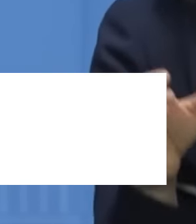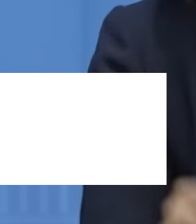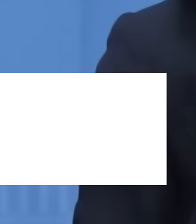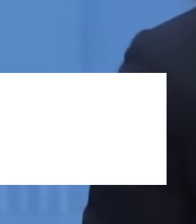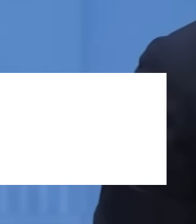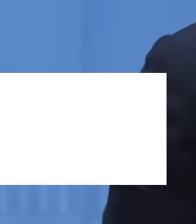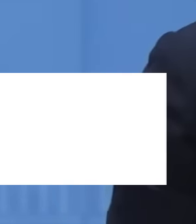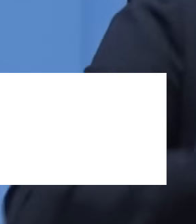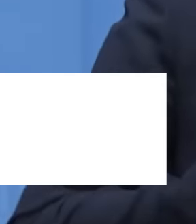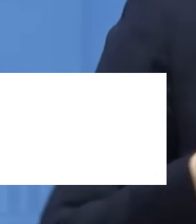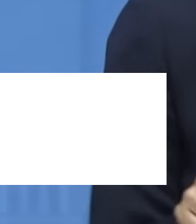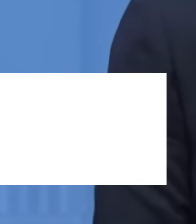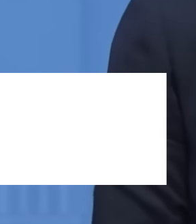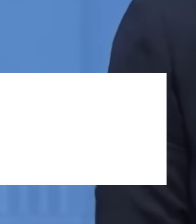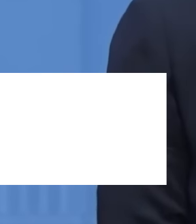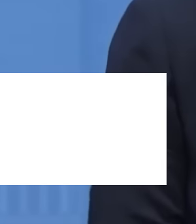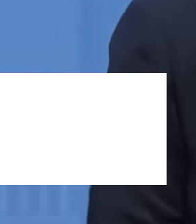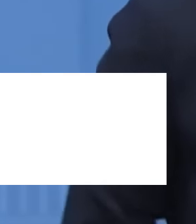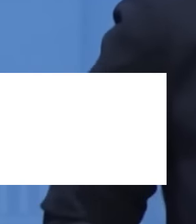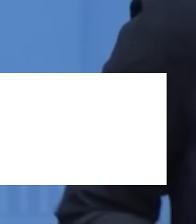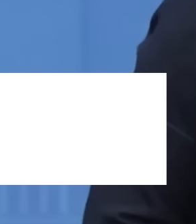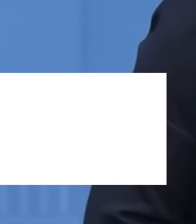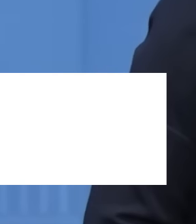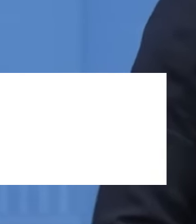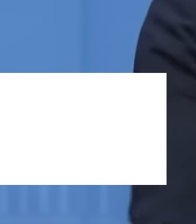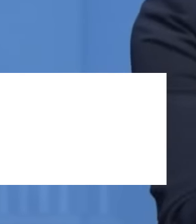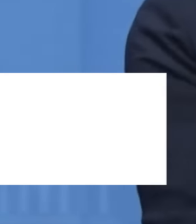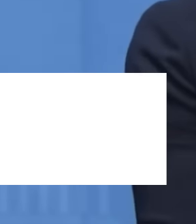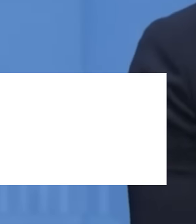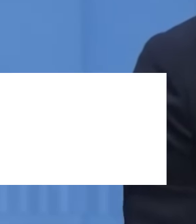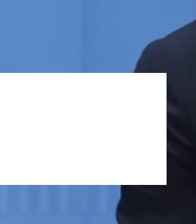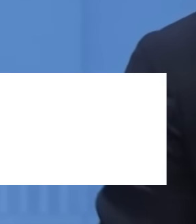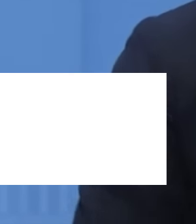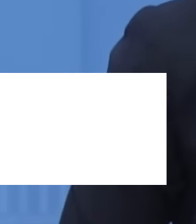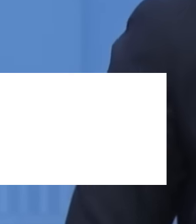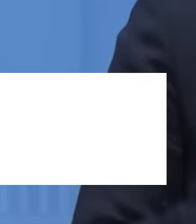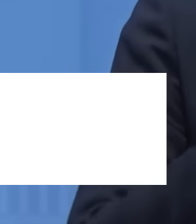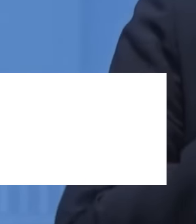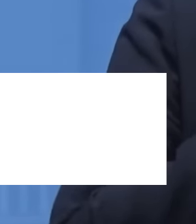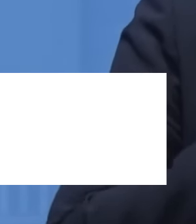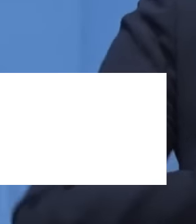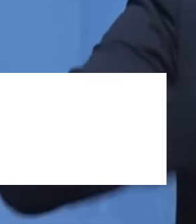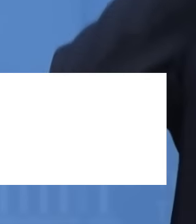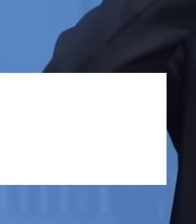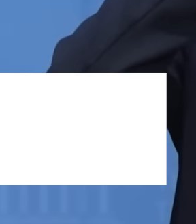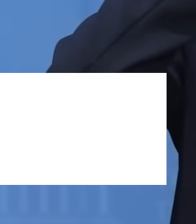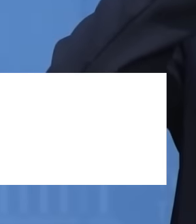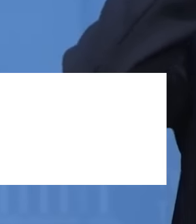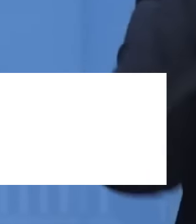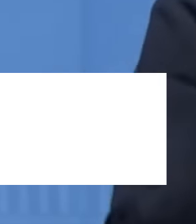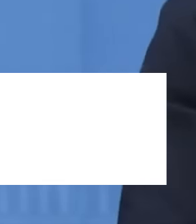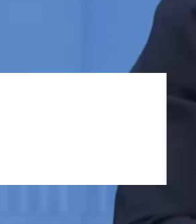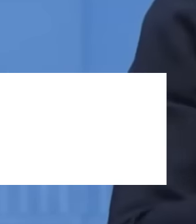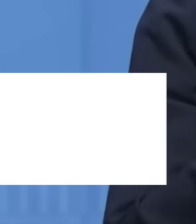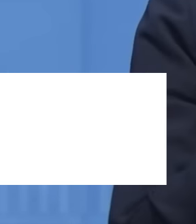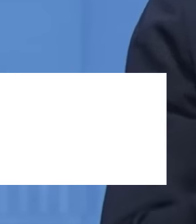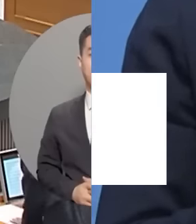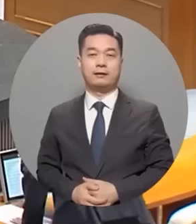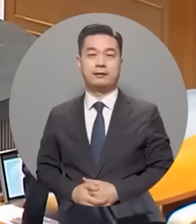셈입니다. 그러니 용기 있게 나아갑시다. 저부터 그 첫 걸음을 떼겠습니다.